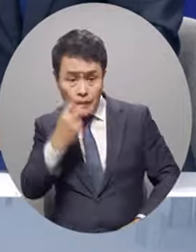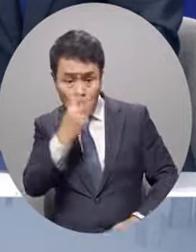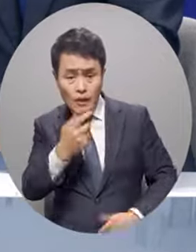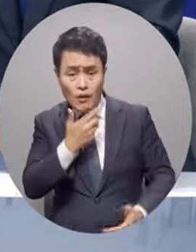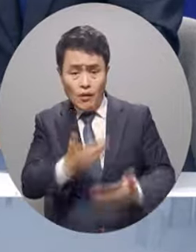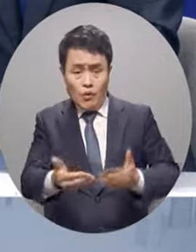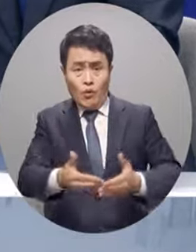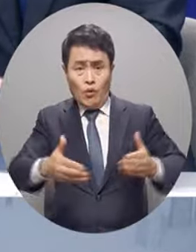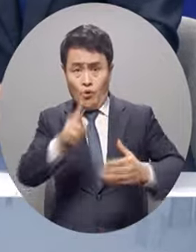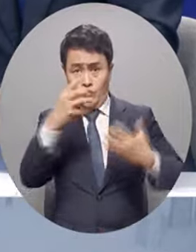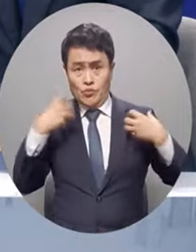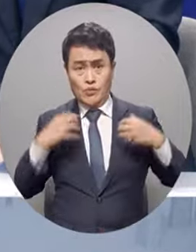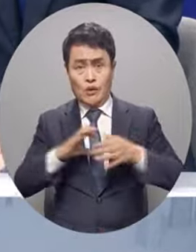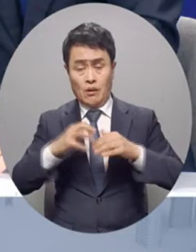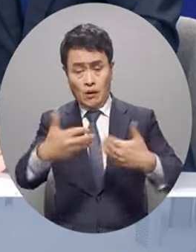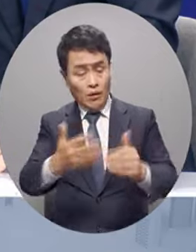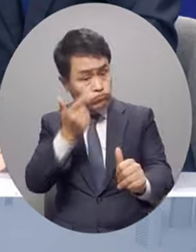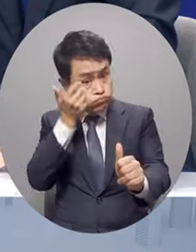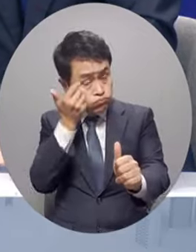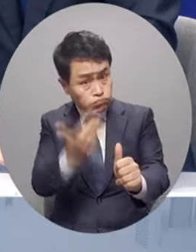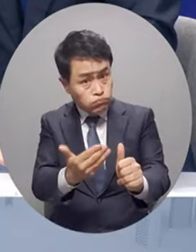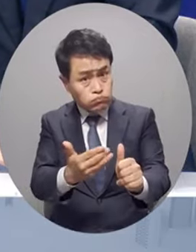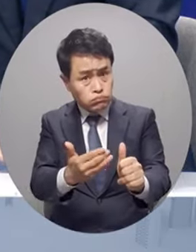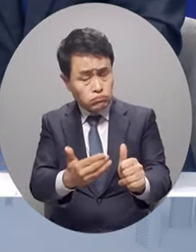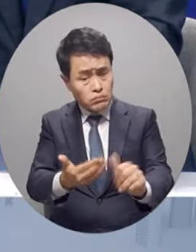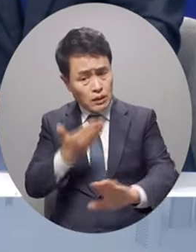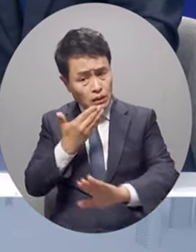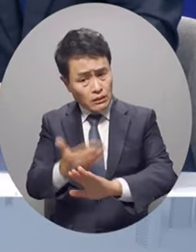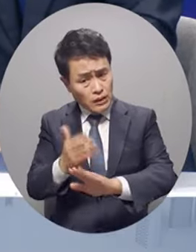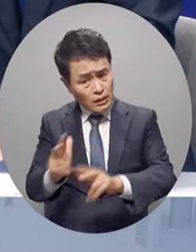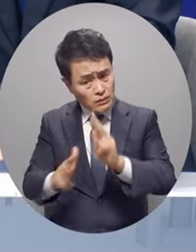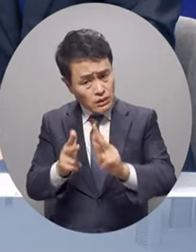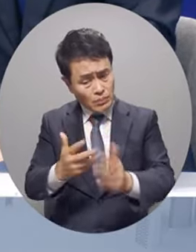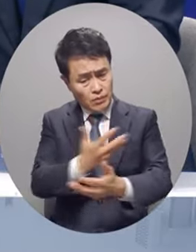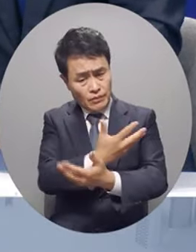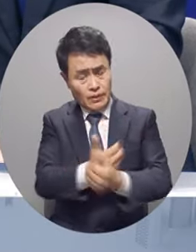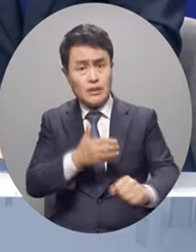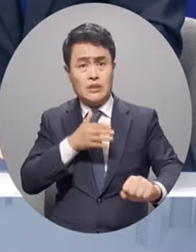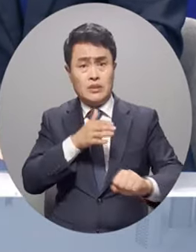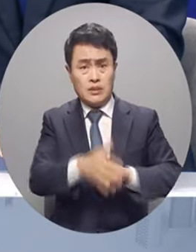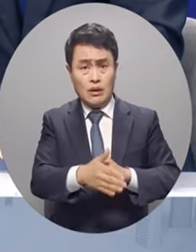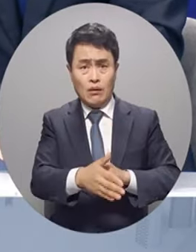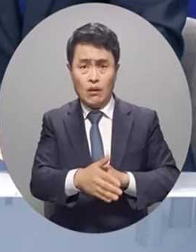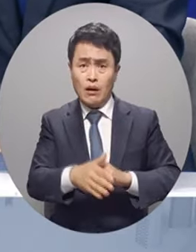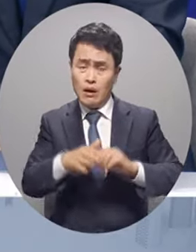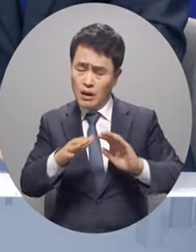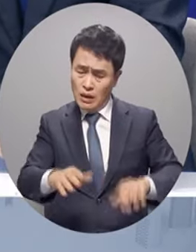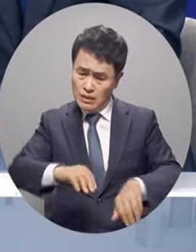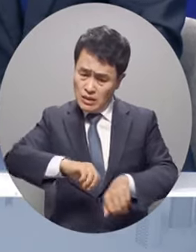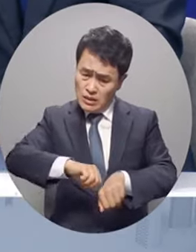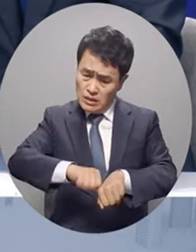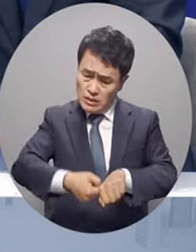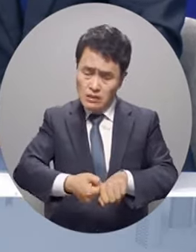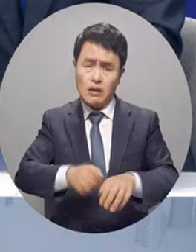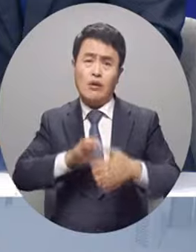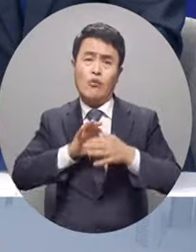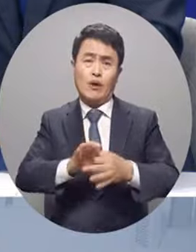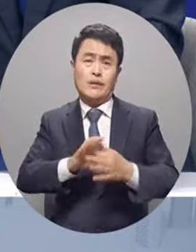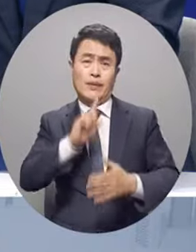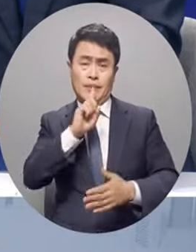풍부한 정부 관계자에게 물었더니 아예 다른 사업처럼 이렇게 계약서를 꾸미는 건 최소한이 징계 사안이라고